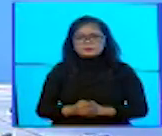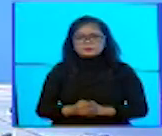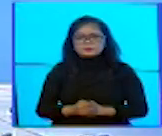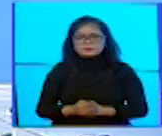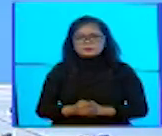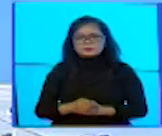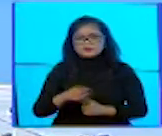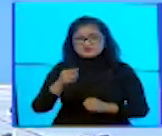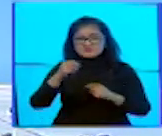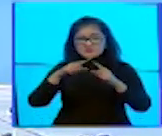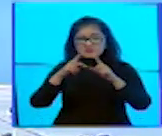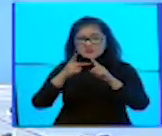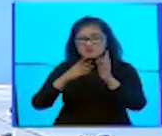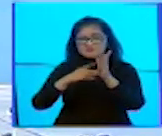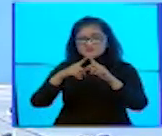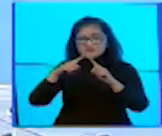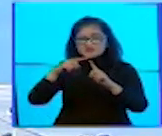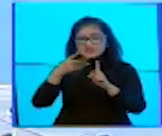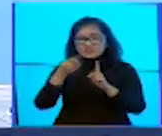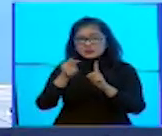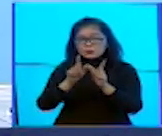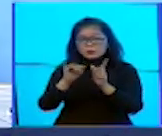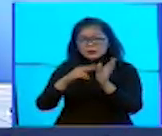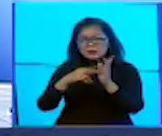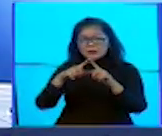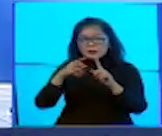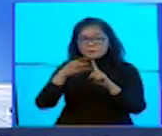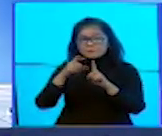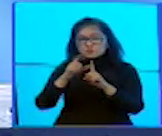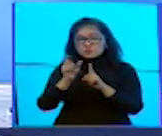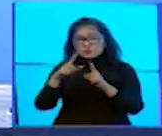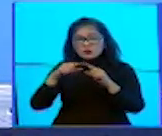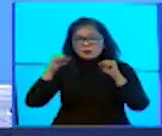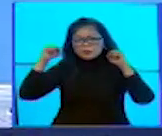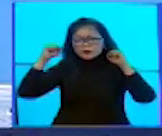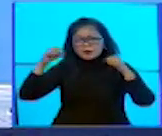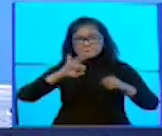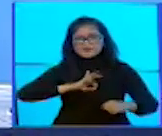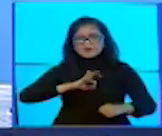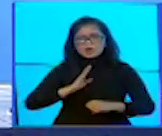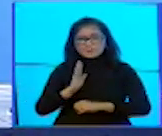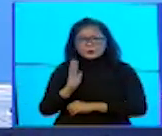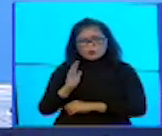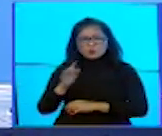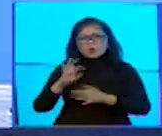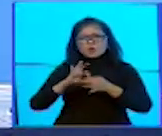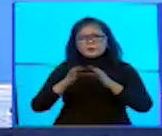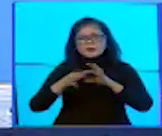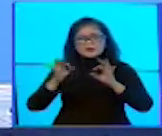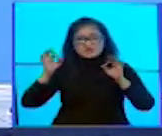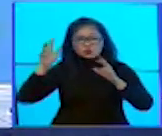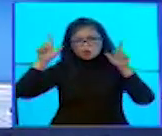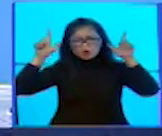e-commerce ar-rahmat Erwin Abdulloh peraih medali perunggu di Olimpiade Tokyo Jepang menerima bonus uang 300 juta